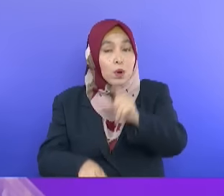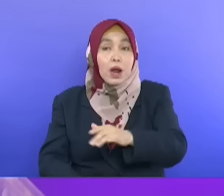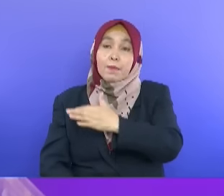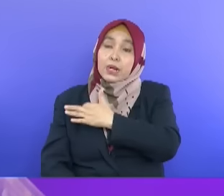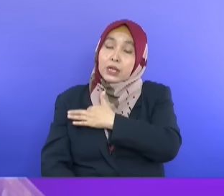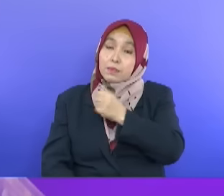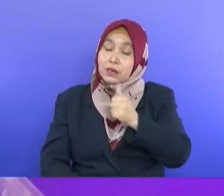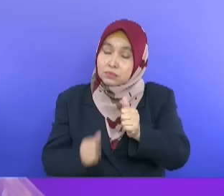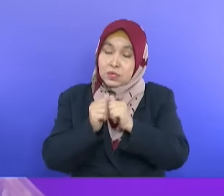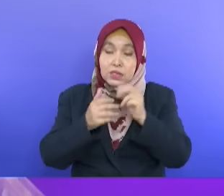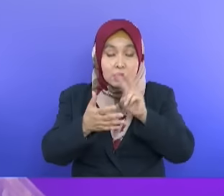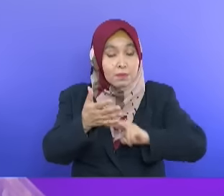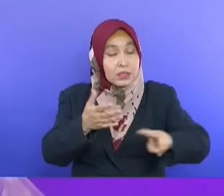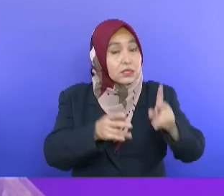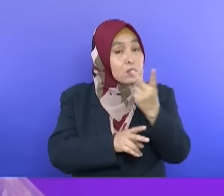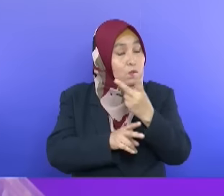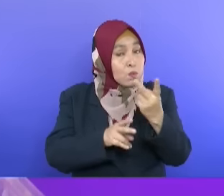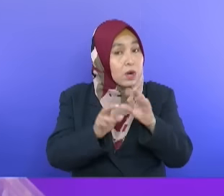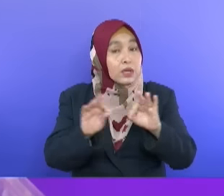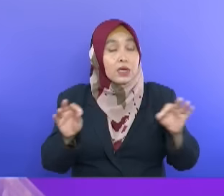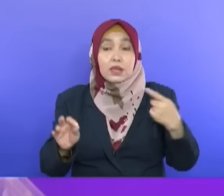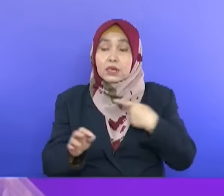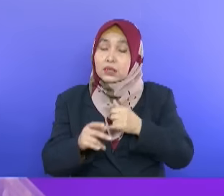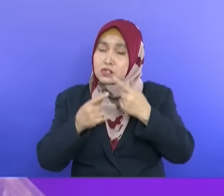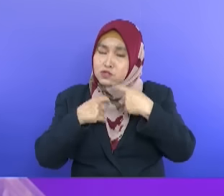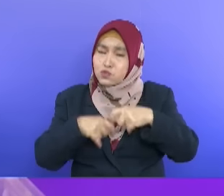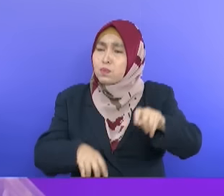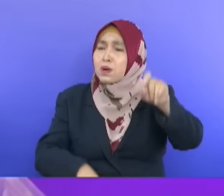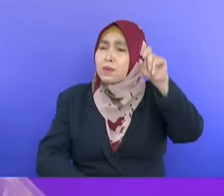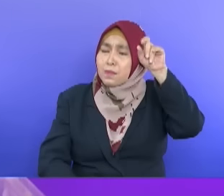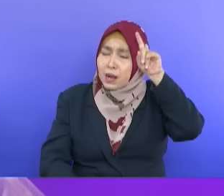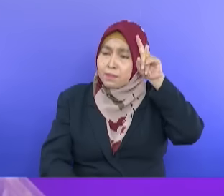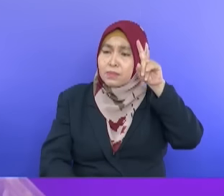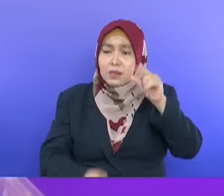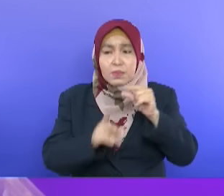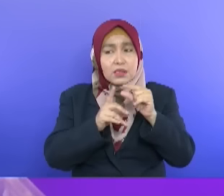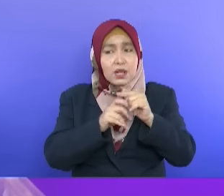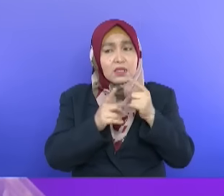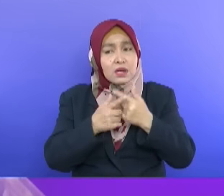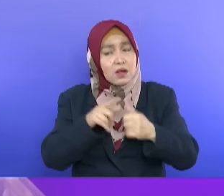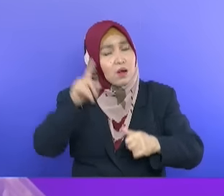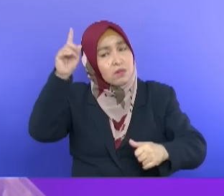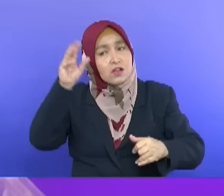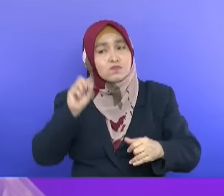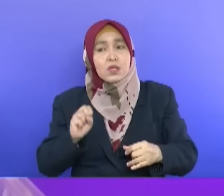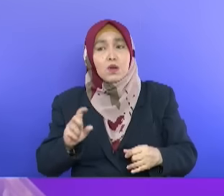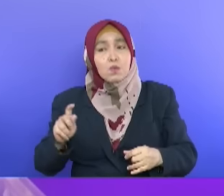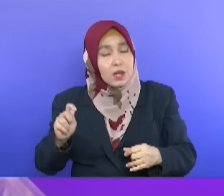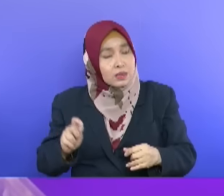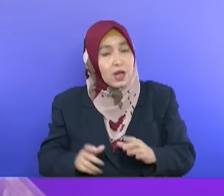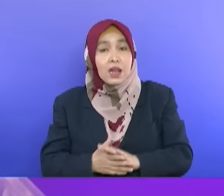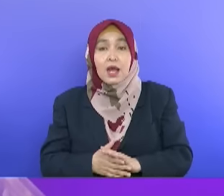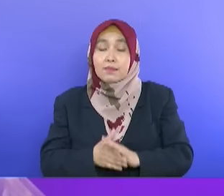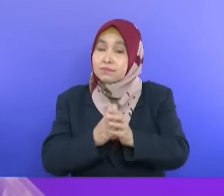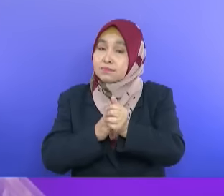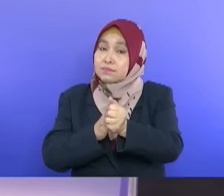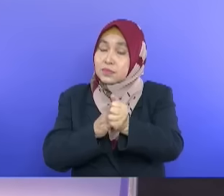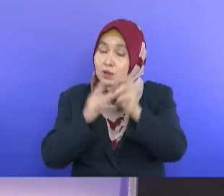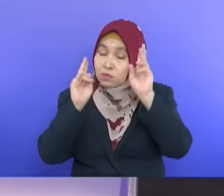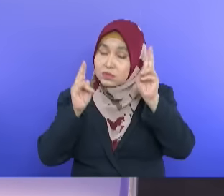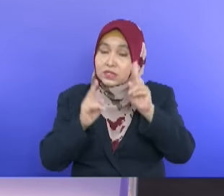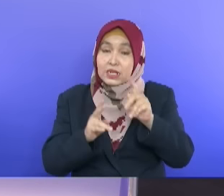kita baca dahulu dua ayat ini dan kita coba memahami kalam daripada Allah Subhanahu Wa Ta'ala Pimpin oleh